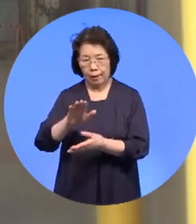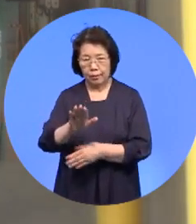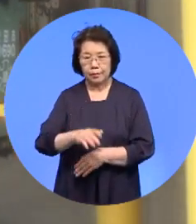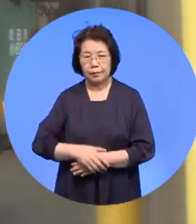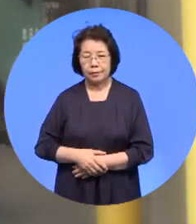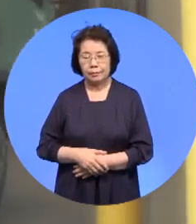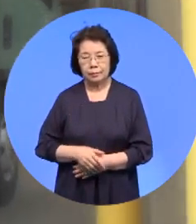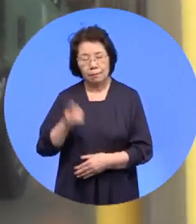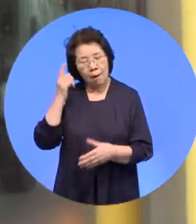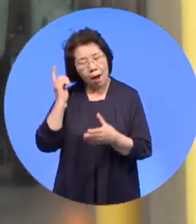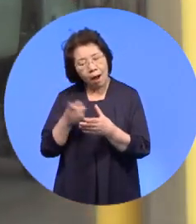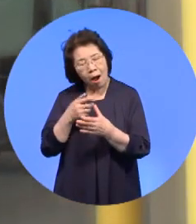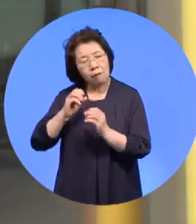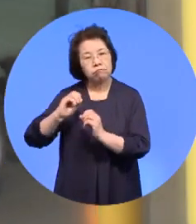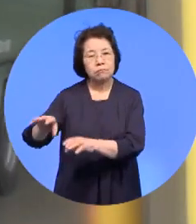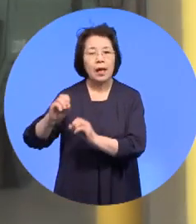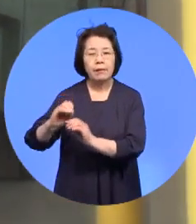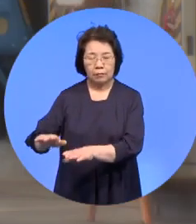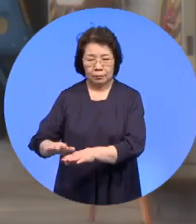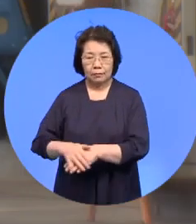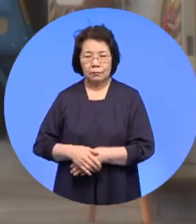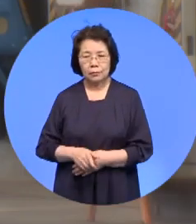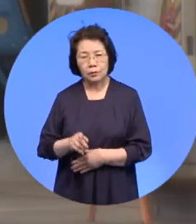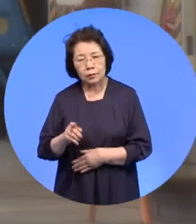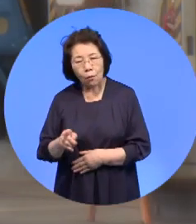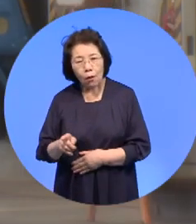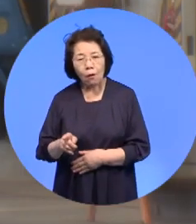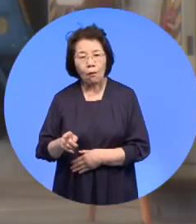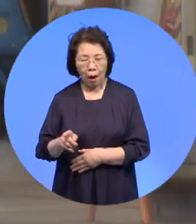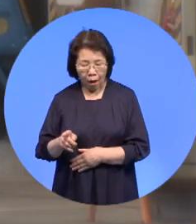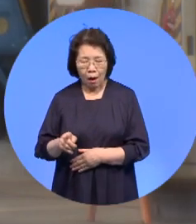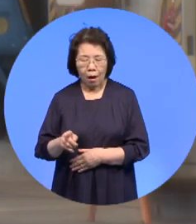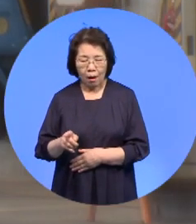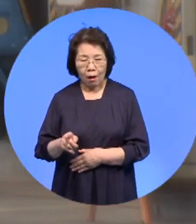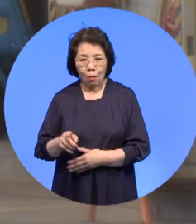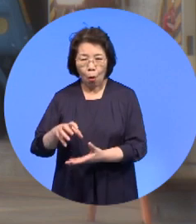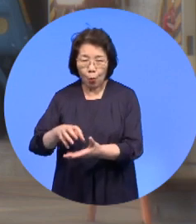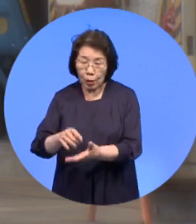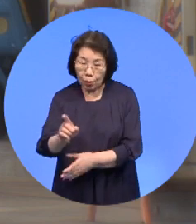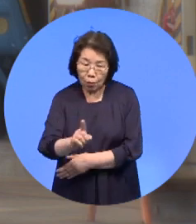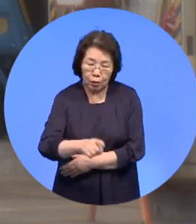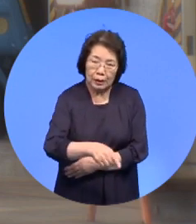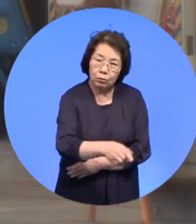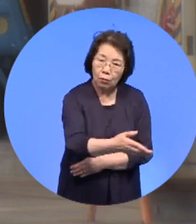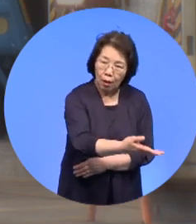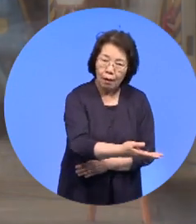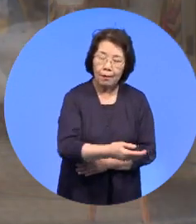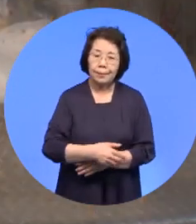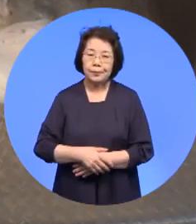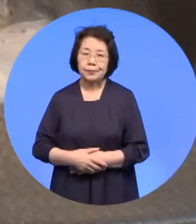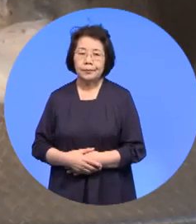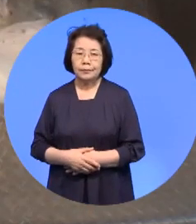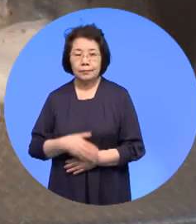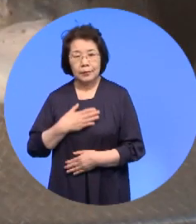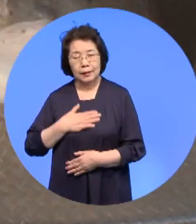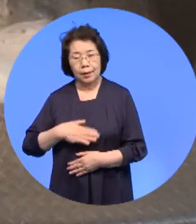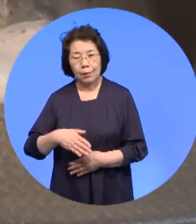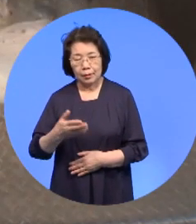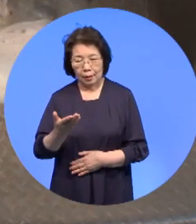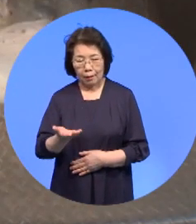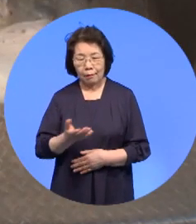普段何気なく捨てている込そんな私たちのゴミはどこでどのように処理されているのか知っています